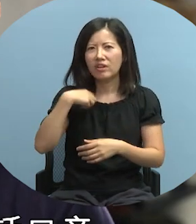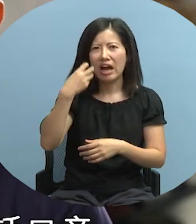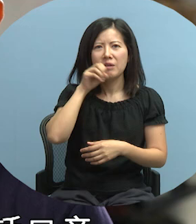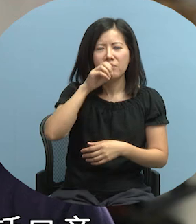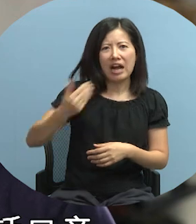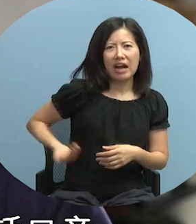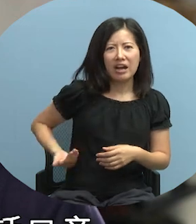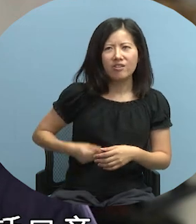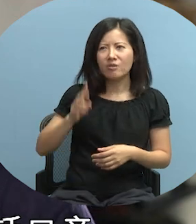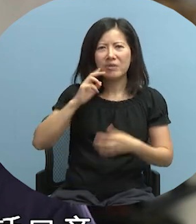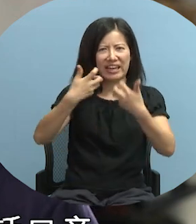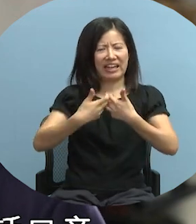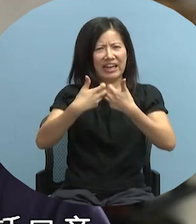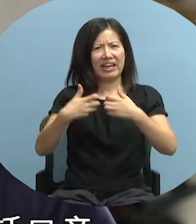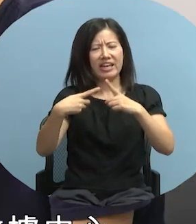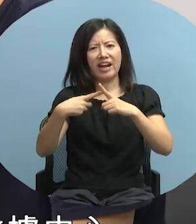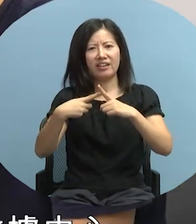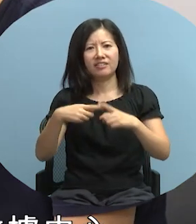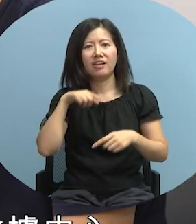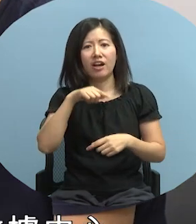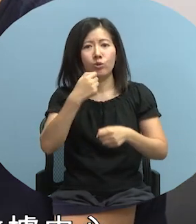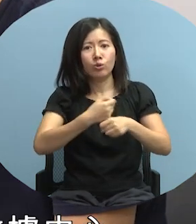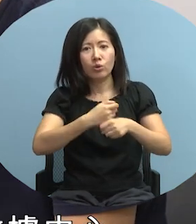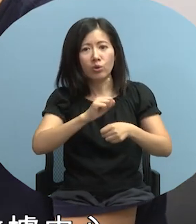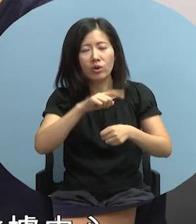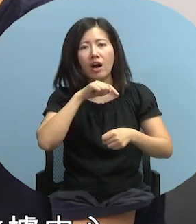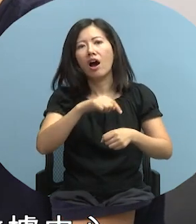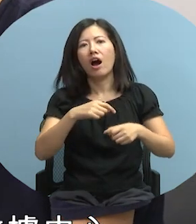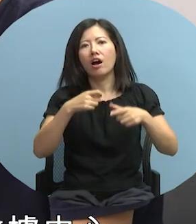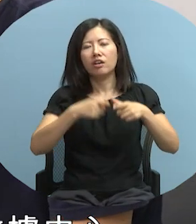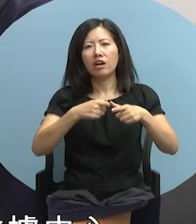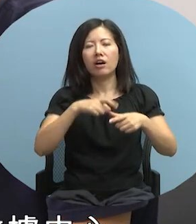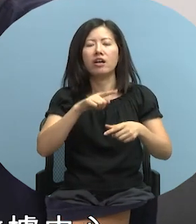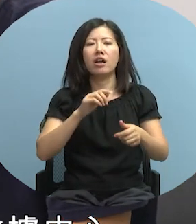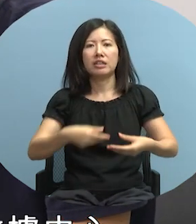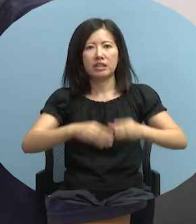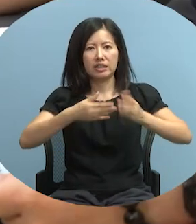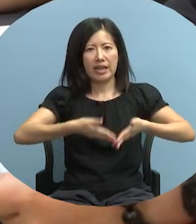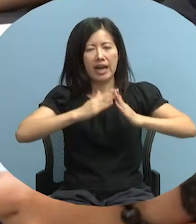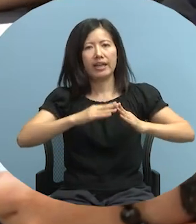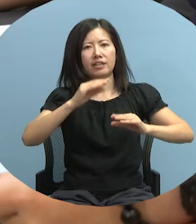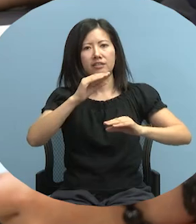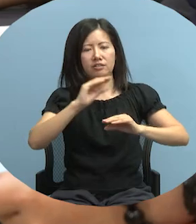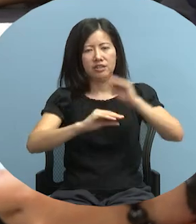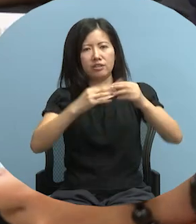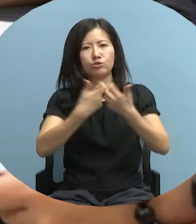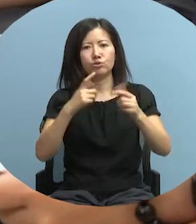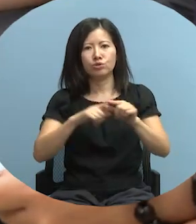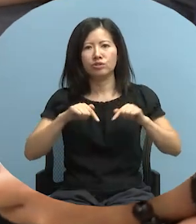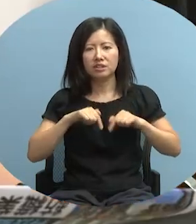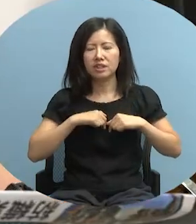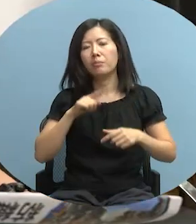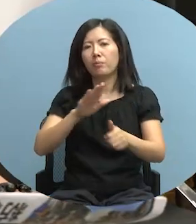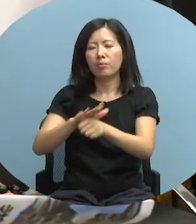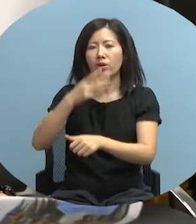这个怎么是机器人版的广东话口音。 周石神的工作是帮企业建立数据中心，成日都接触到香港客